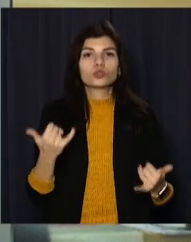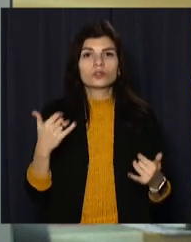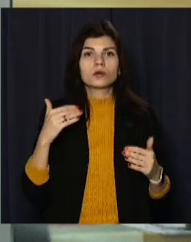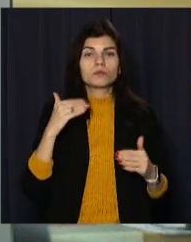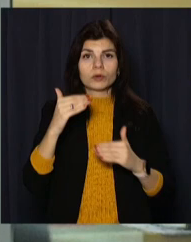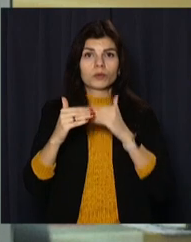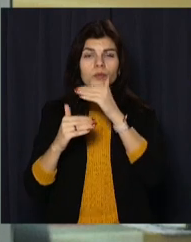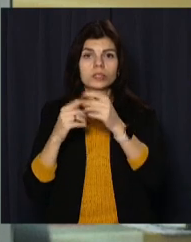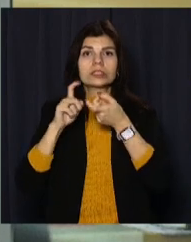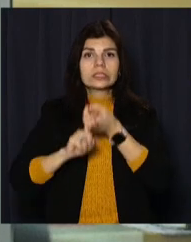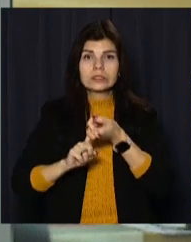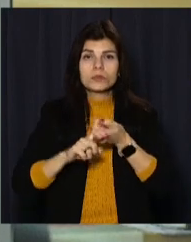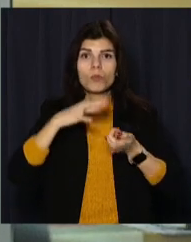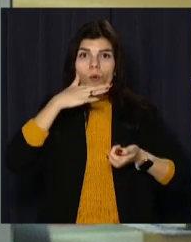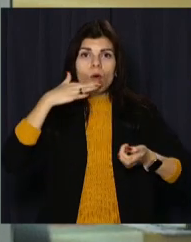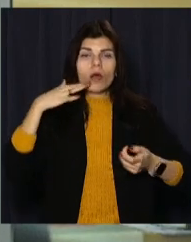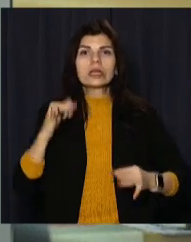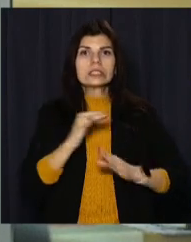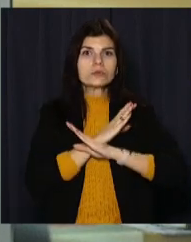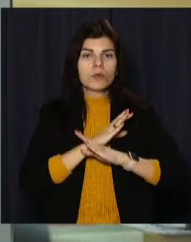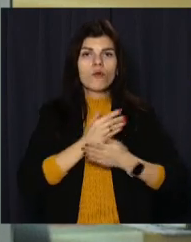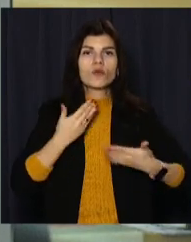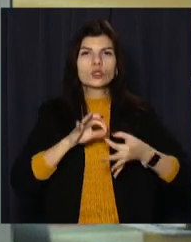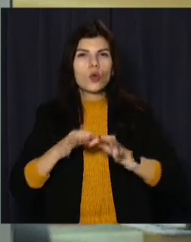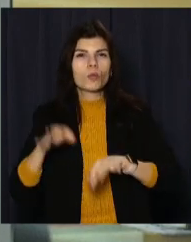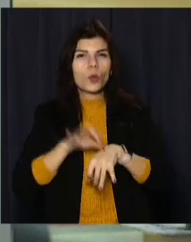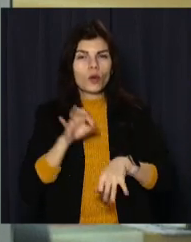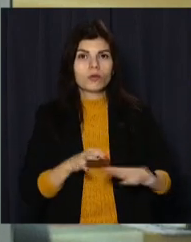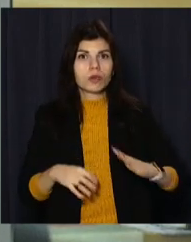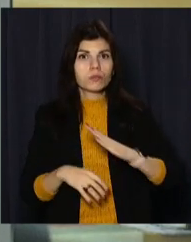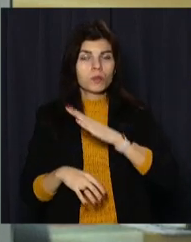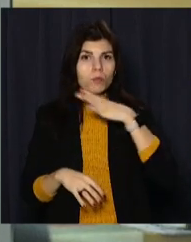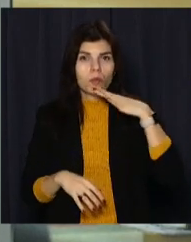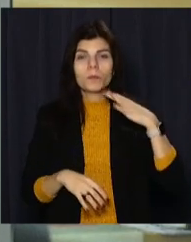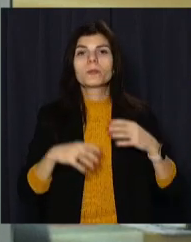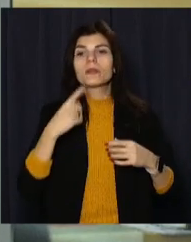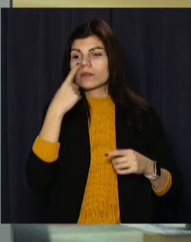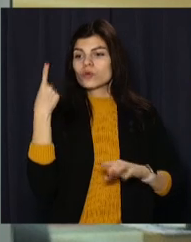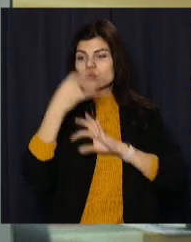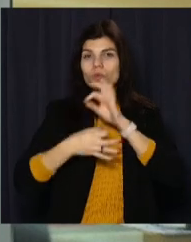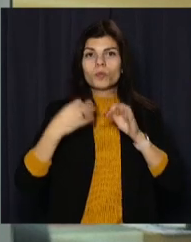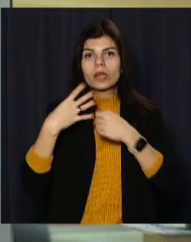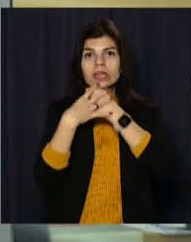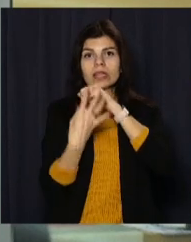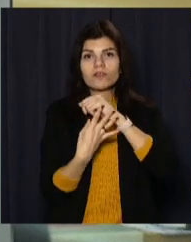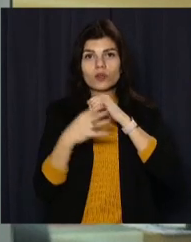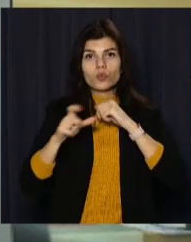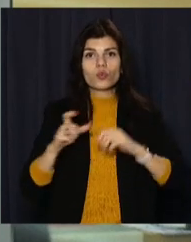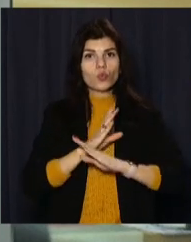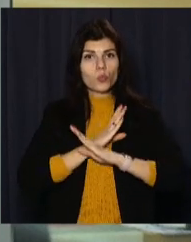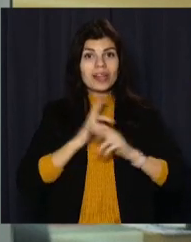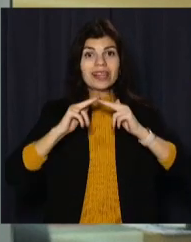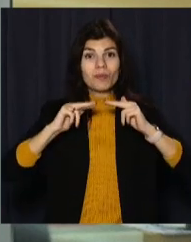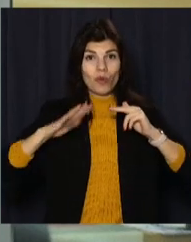як цифри заражених, так і число смертей від ускладнень. За попередню добу в області померли 19 мешканців.